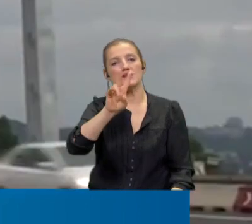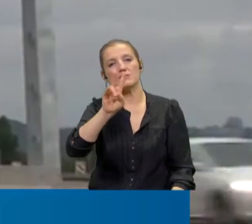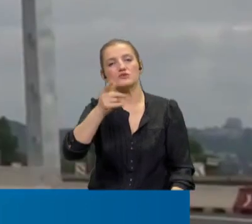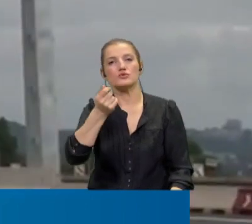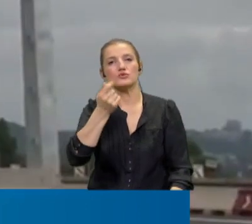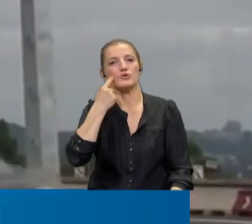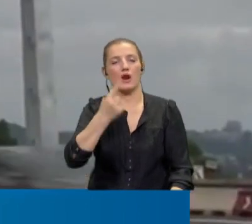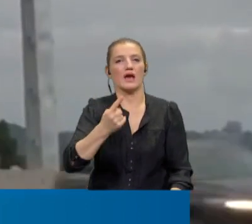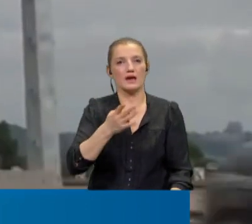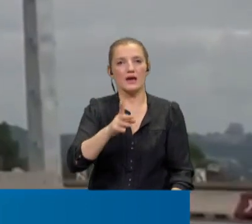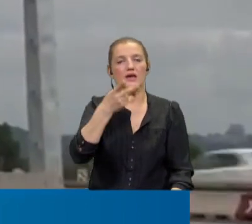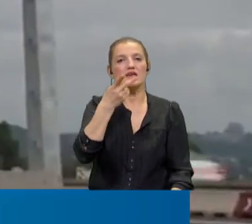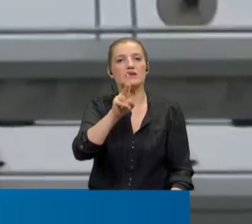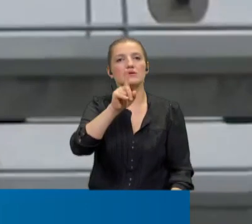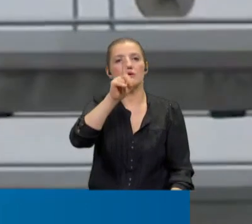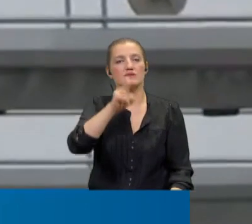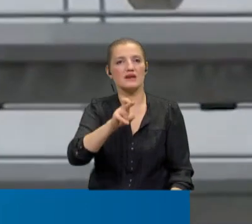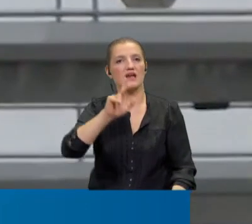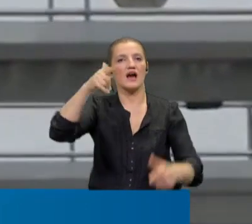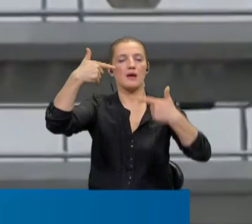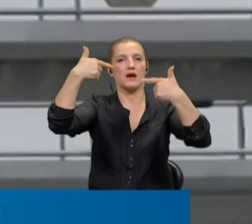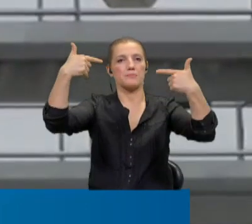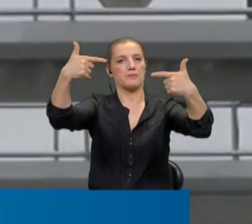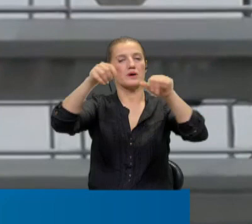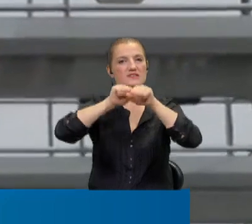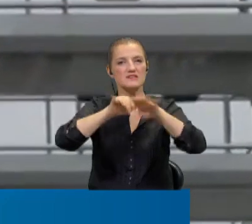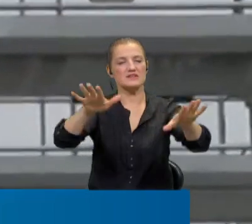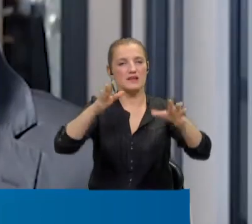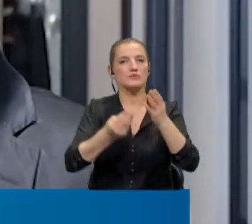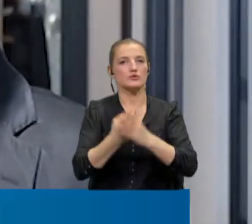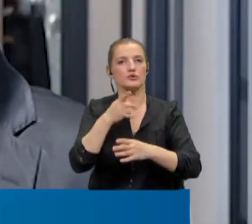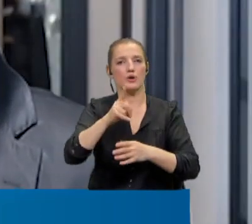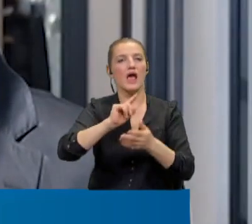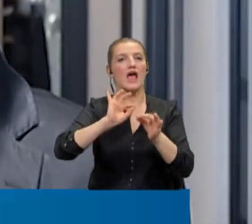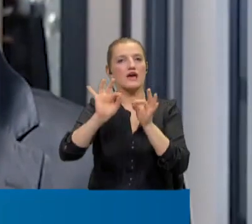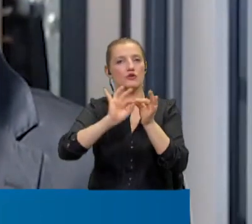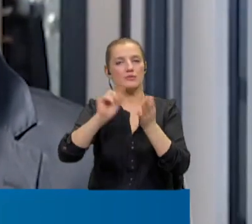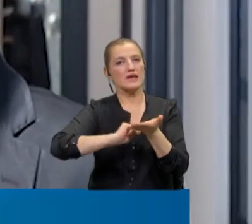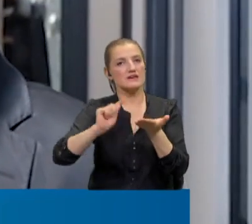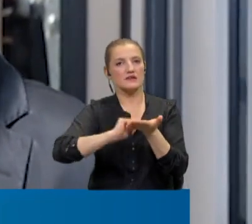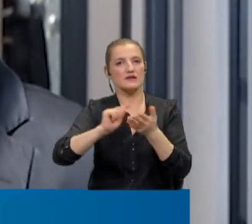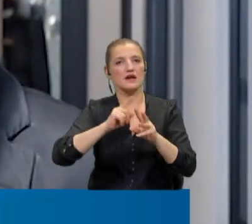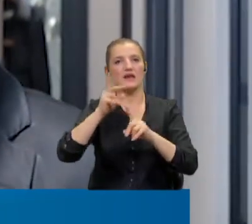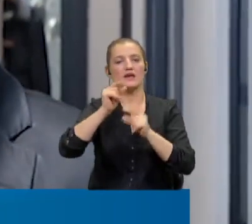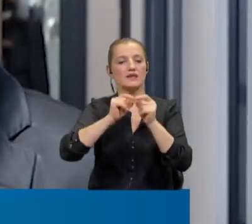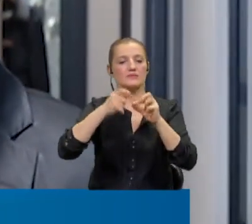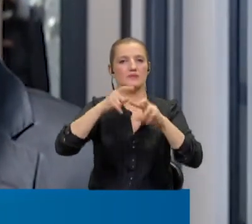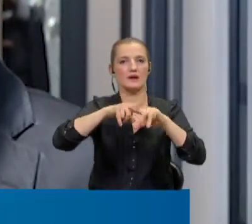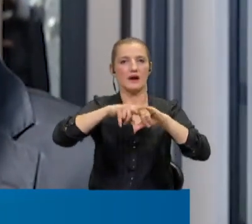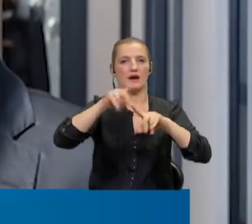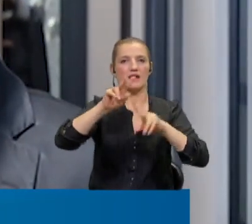yerine 2018'de köprülere kameralı geçiş sistemleri kurulunca ekonomi yazarı İbrahim Kahveci çift yönlü